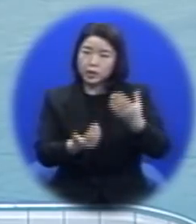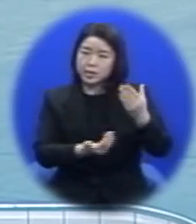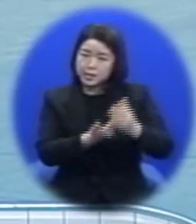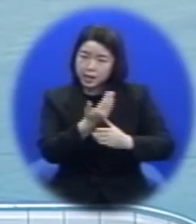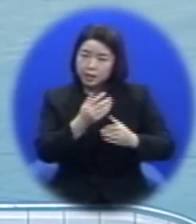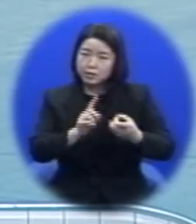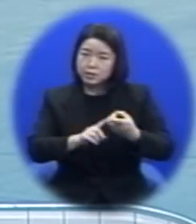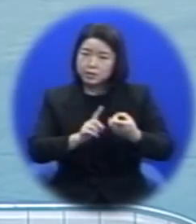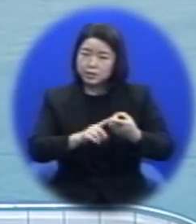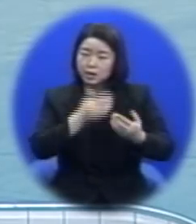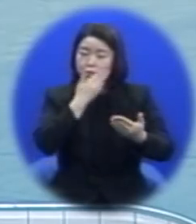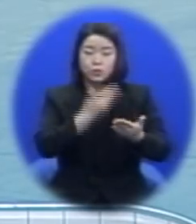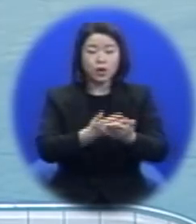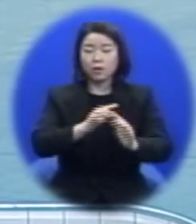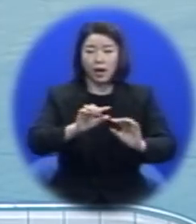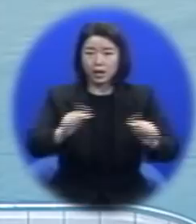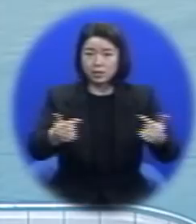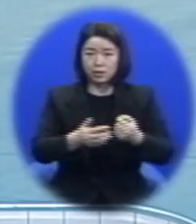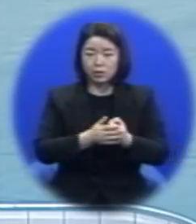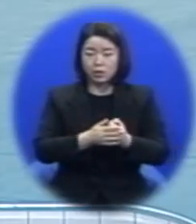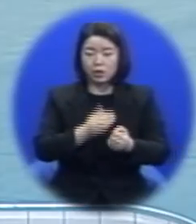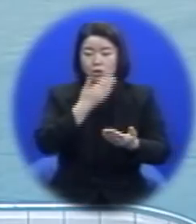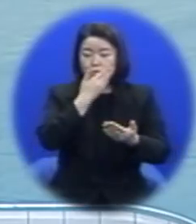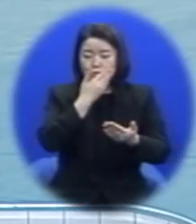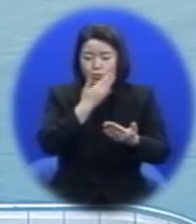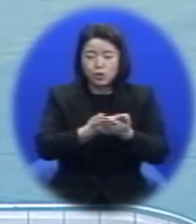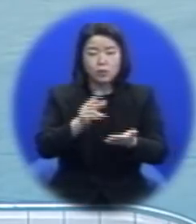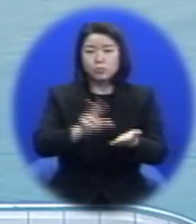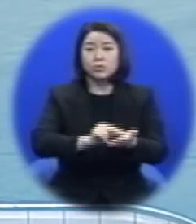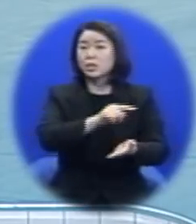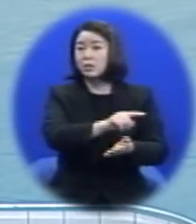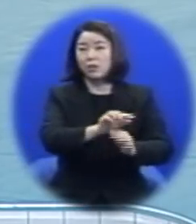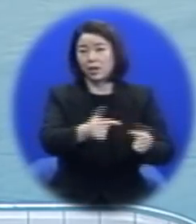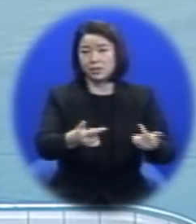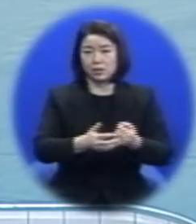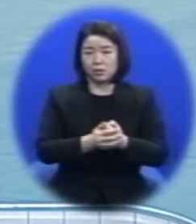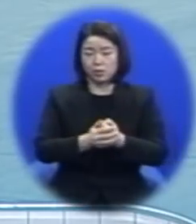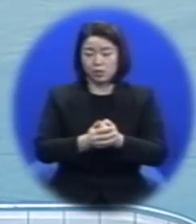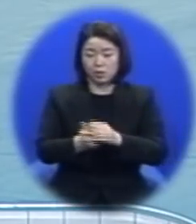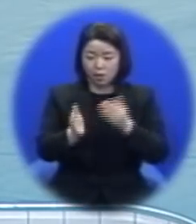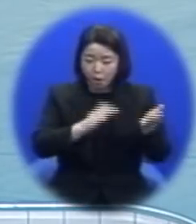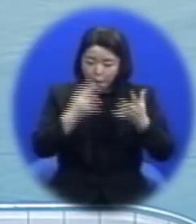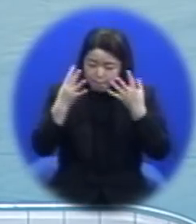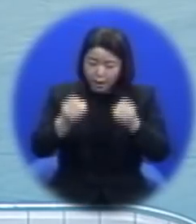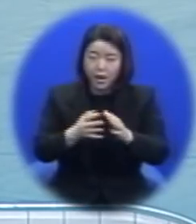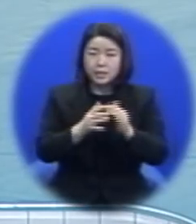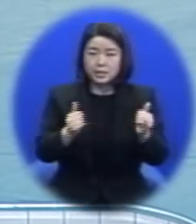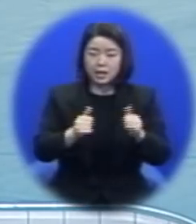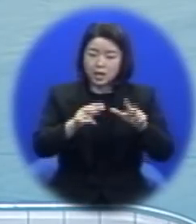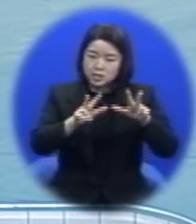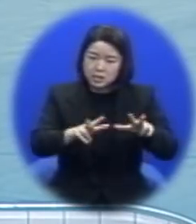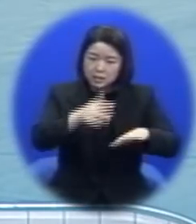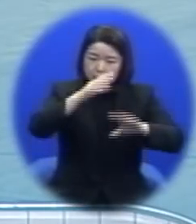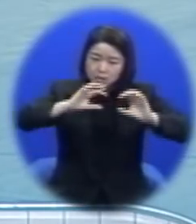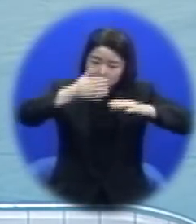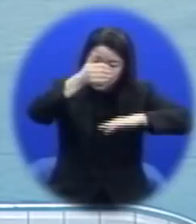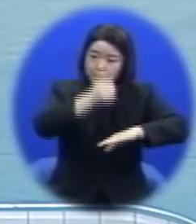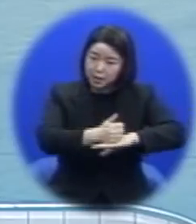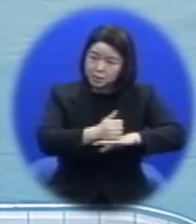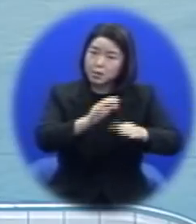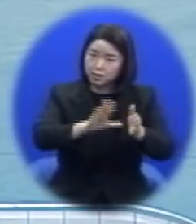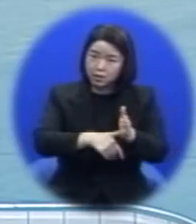것인가가 아닙니다. 진짜 중요한 건 그 문제가 아닙니다. 많은 사람들은 지금이 종말인가,